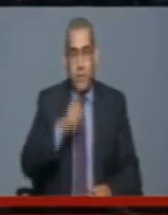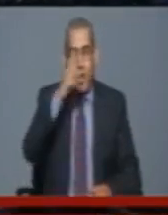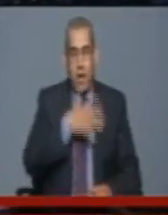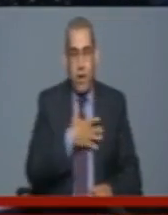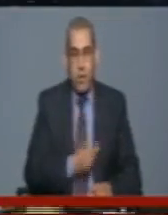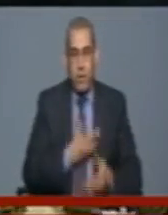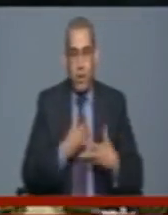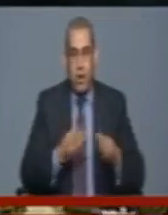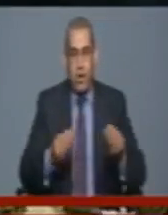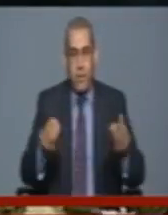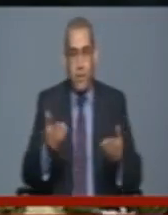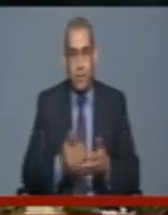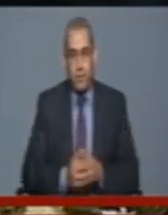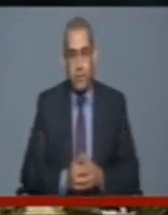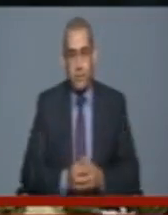الرحيم.